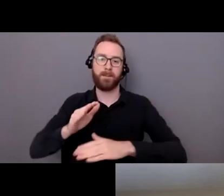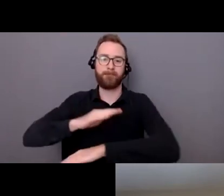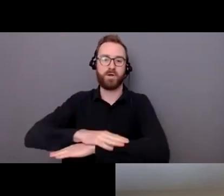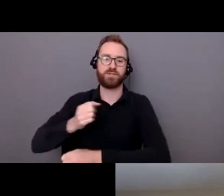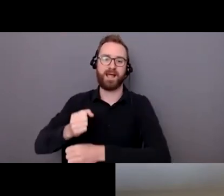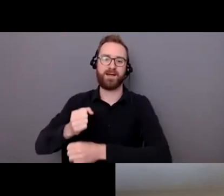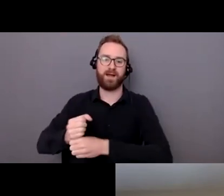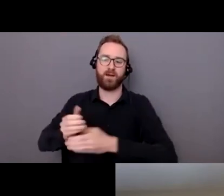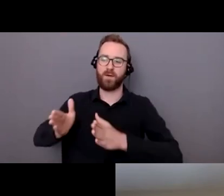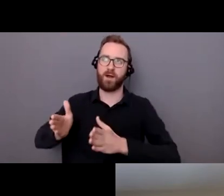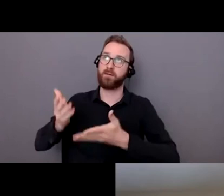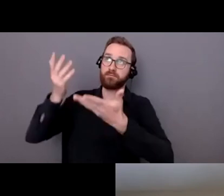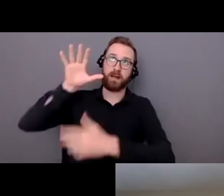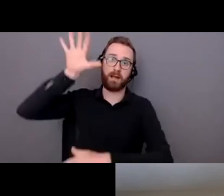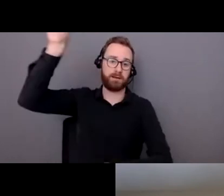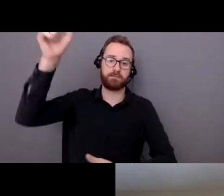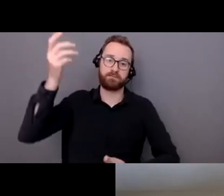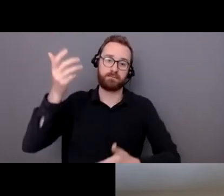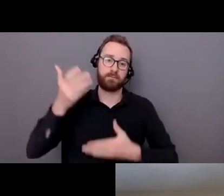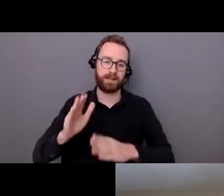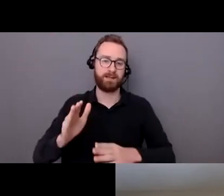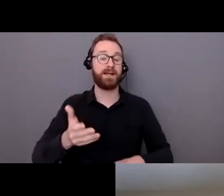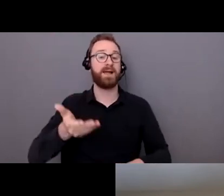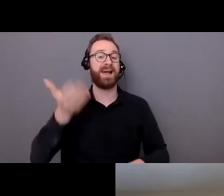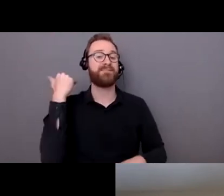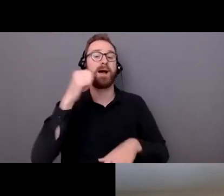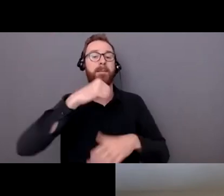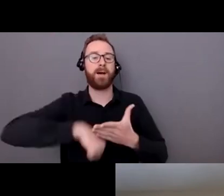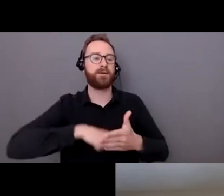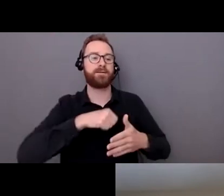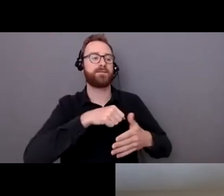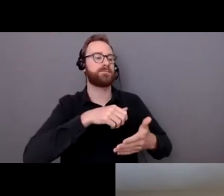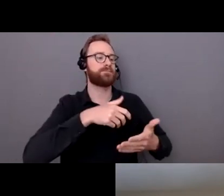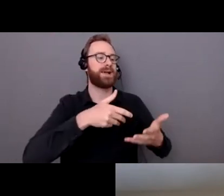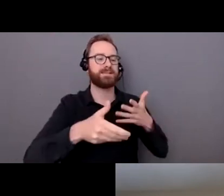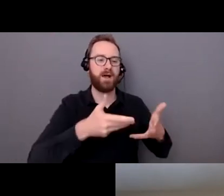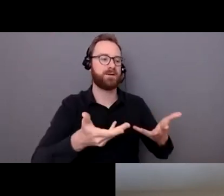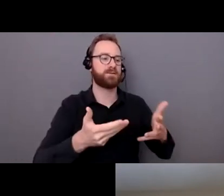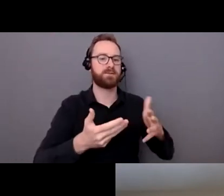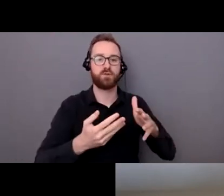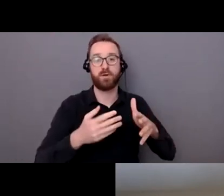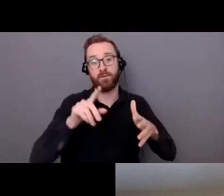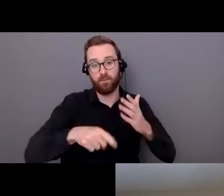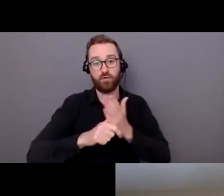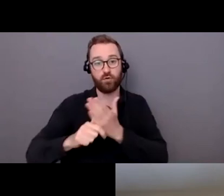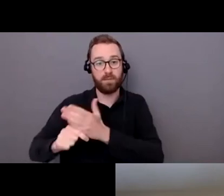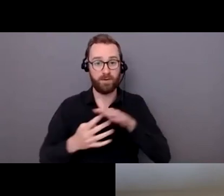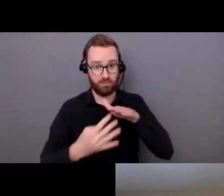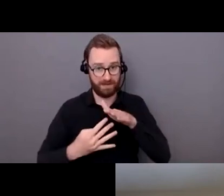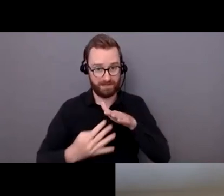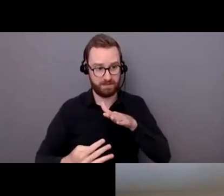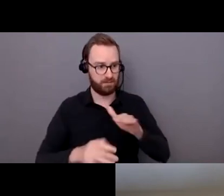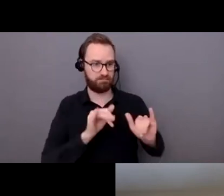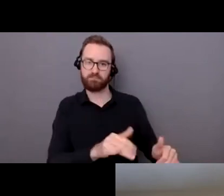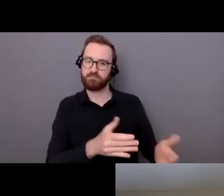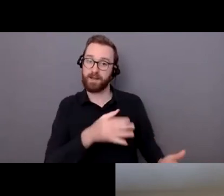déjà. Donc, on avait déjà travaillé en amont de par un manque d'espace à la numérisation des documents, puis à gagner en ayant les choses